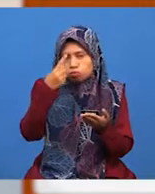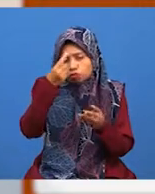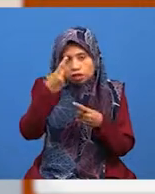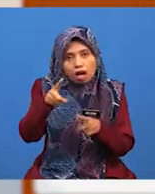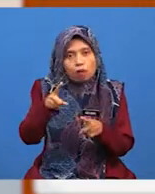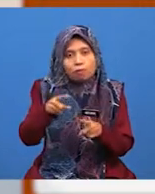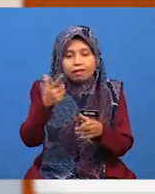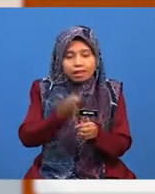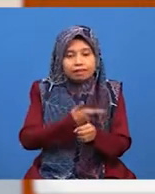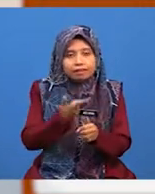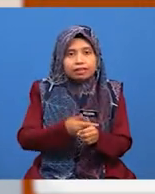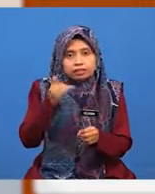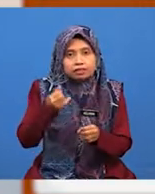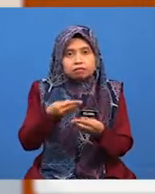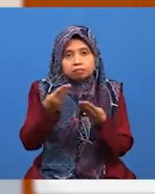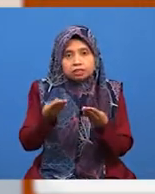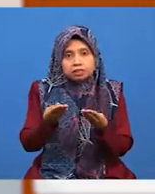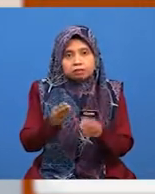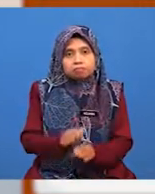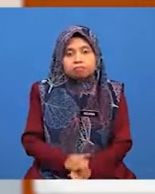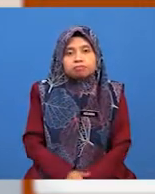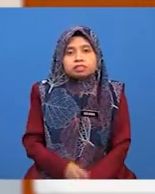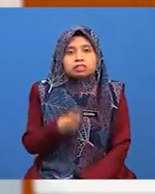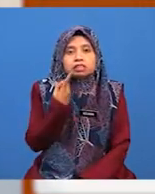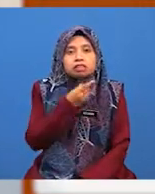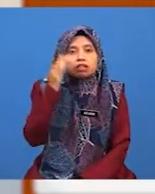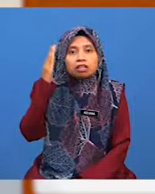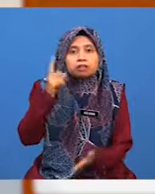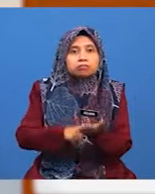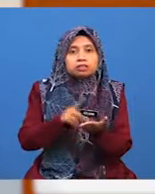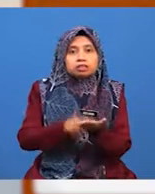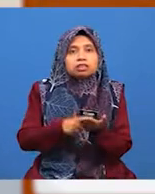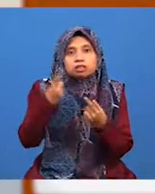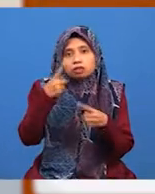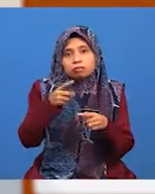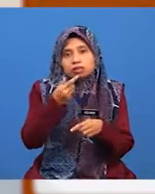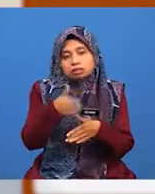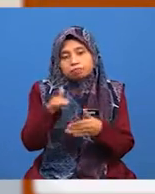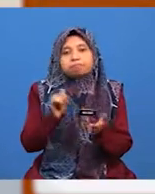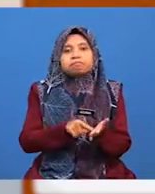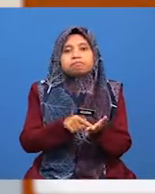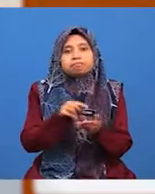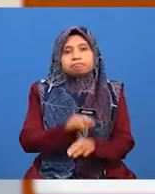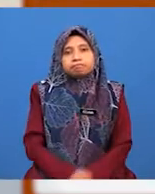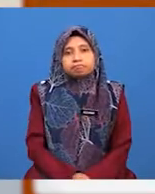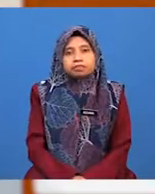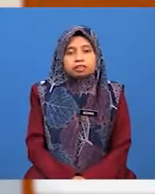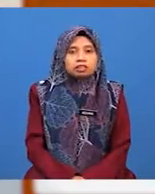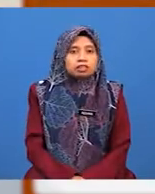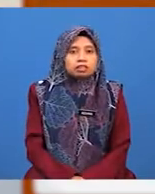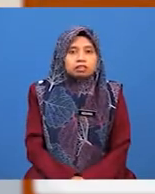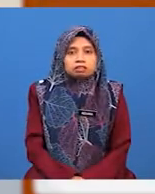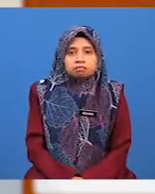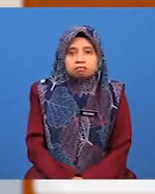menjawab latihan yang dipaparkan. Kita akan bincang jawapan sebentar lagi.